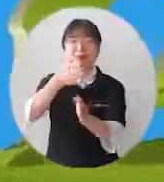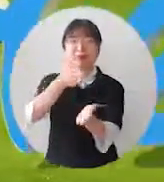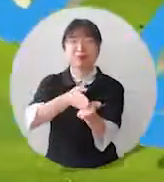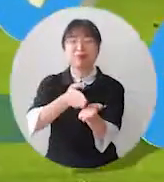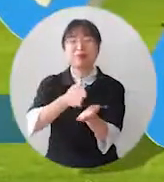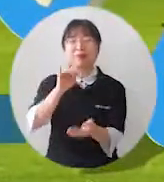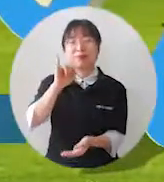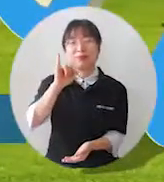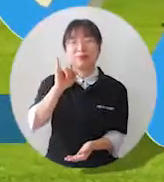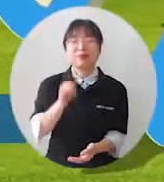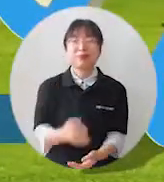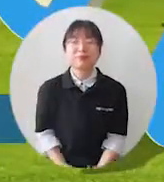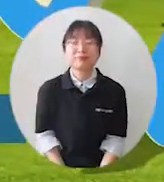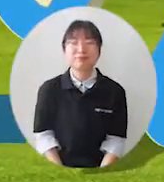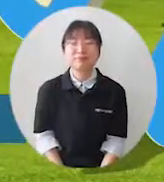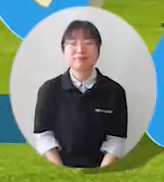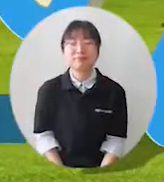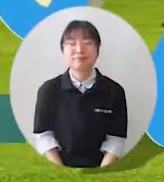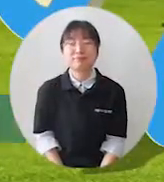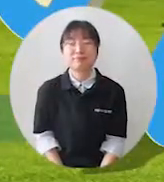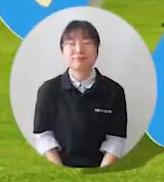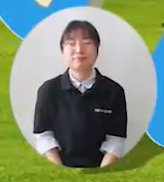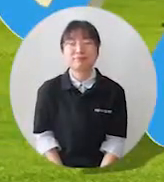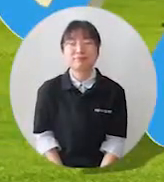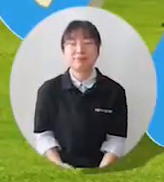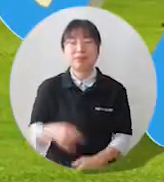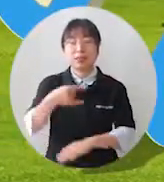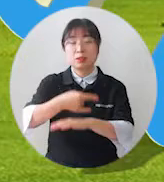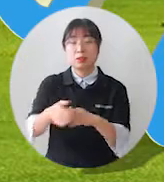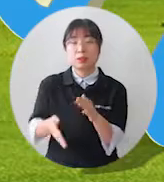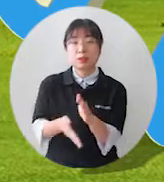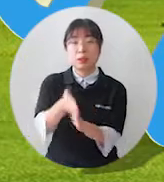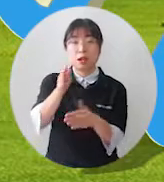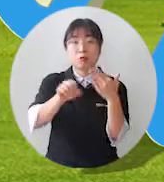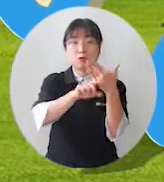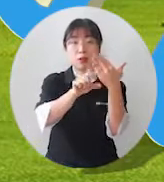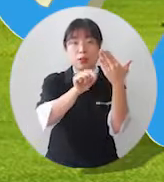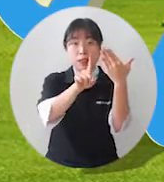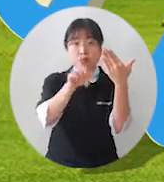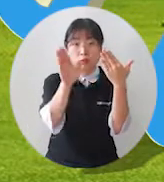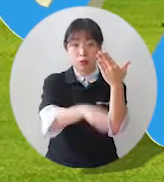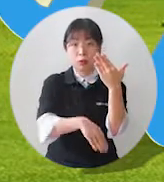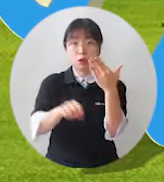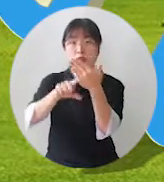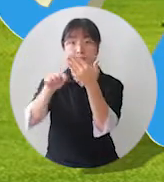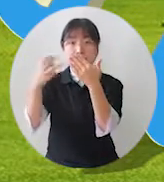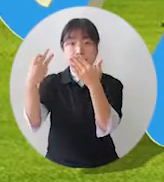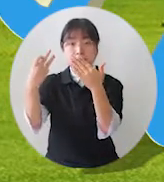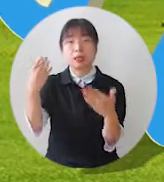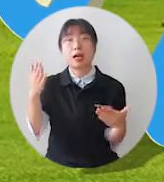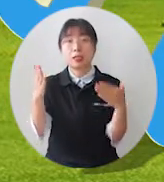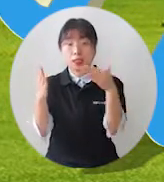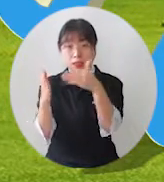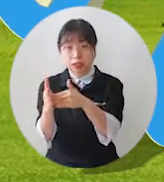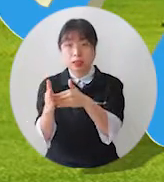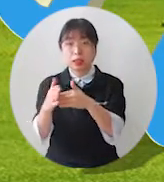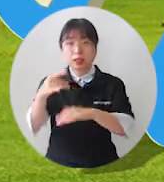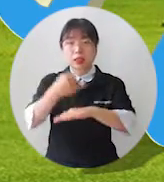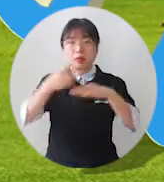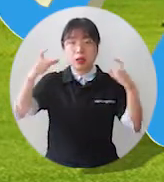안녕하세요. 의왕시 시장 뉴스 정혜란입니다. 의왕시가 9월 1일 0시부터 13일